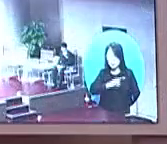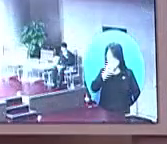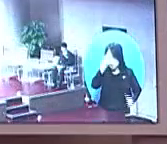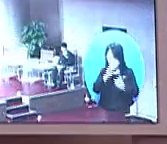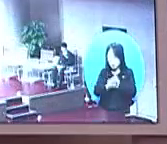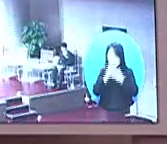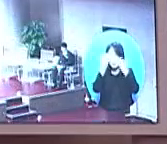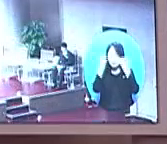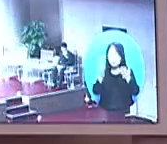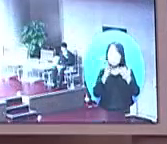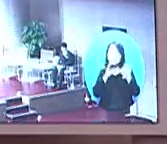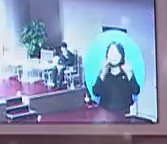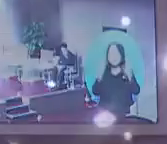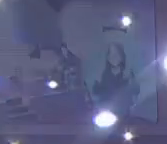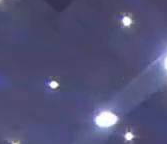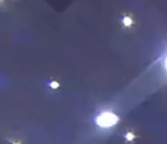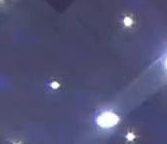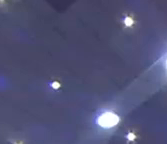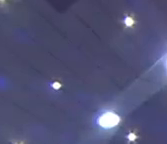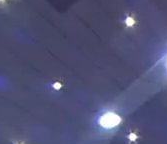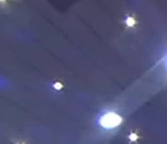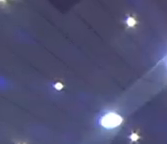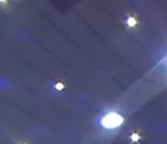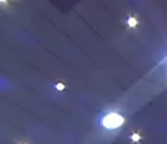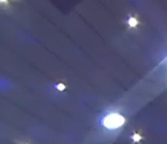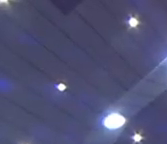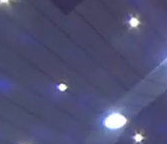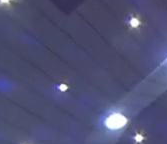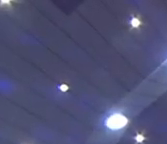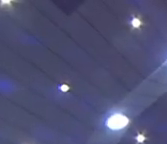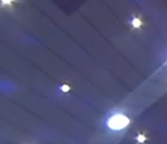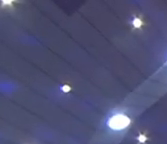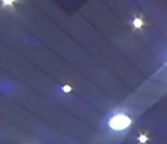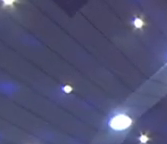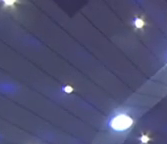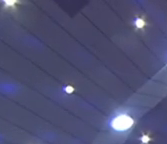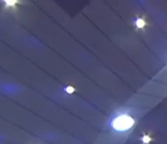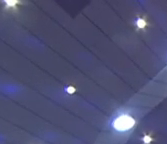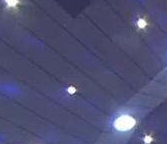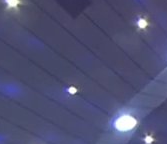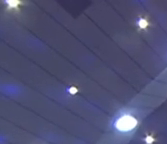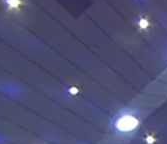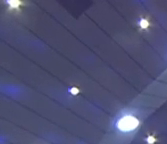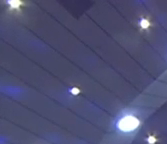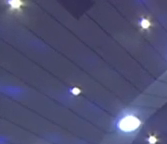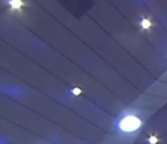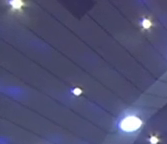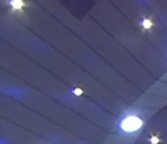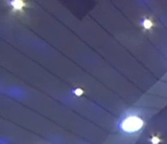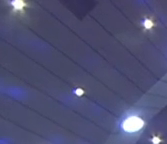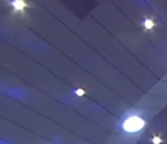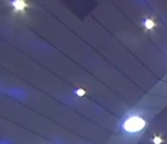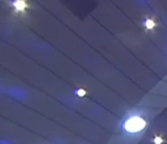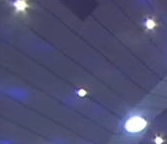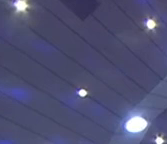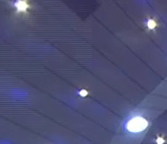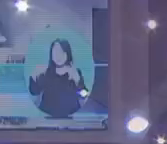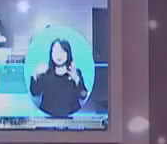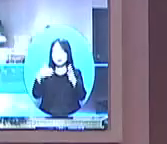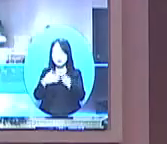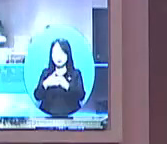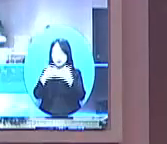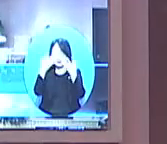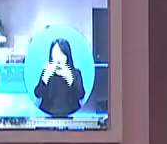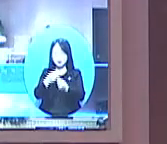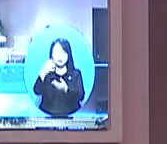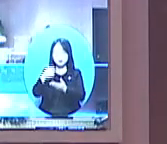기도 올리옵나이다. 아멘. 오늘은 갈라디아서 3장 13절 14절을 본문으로